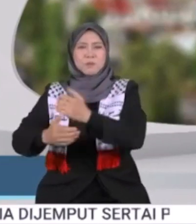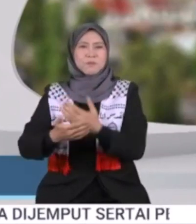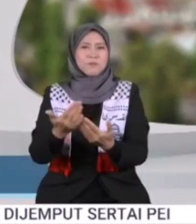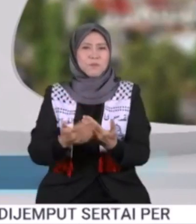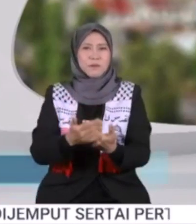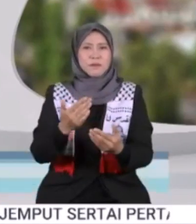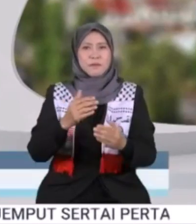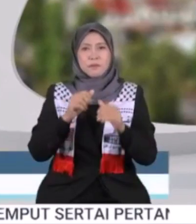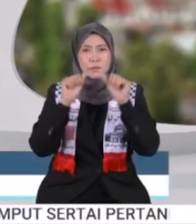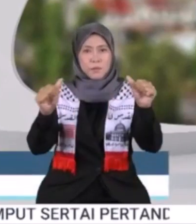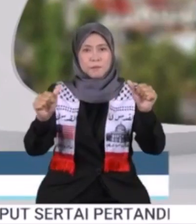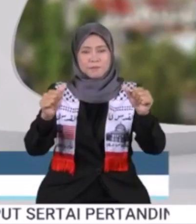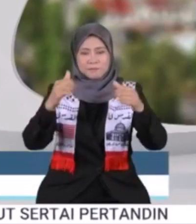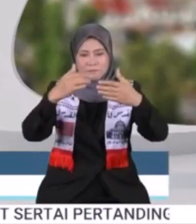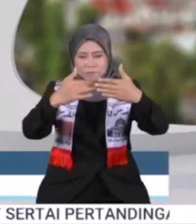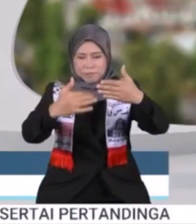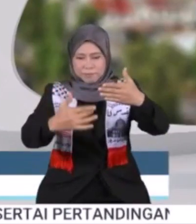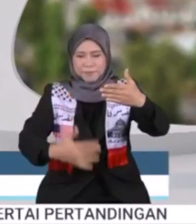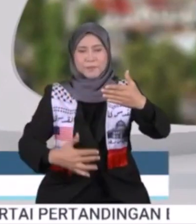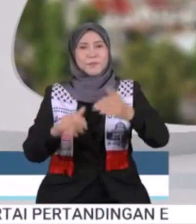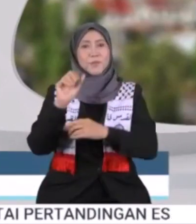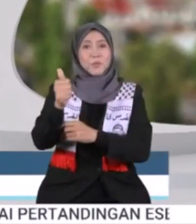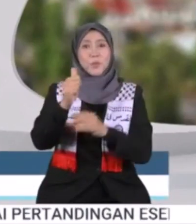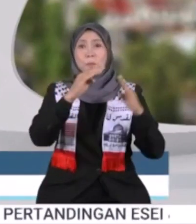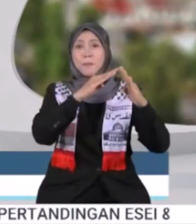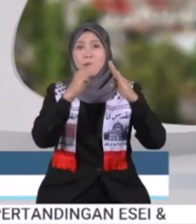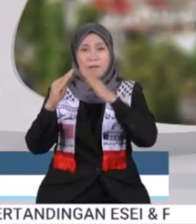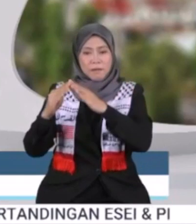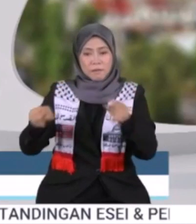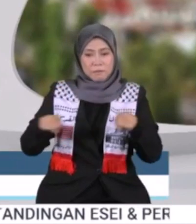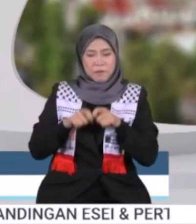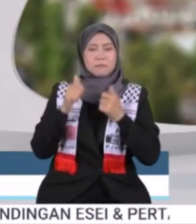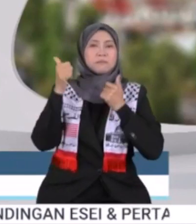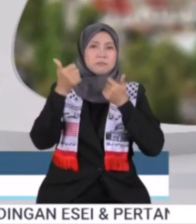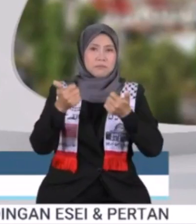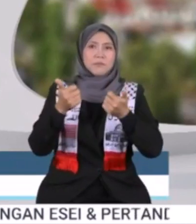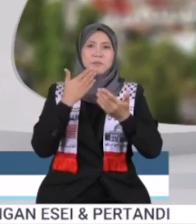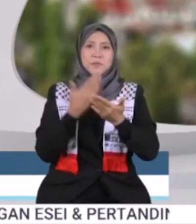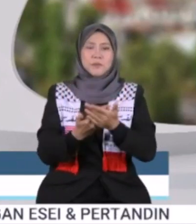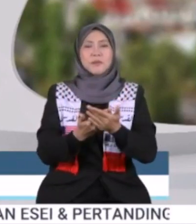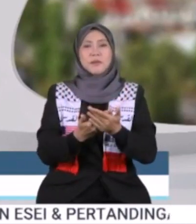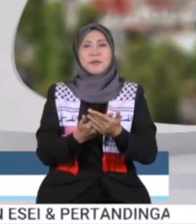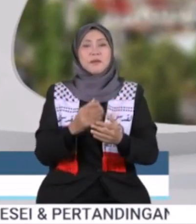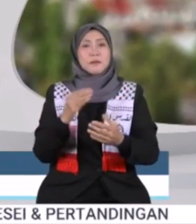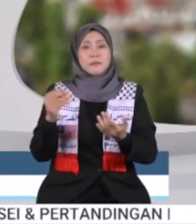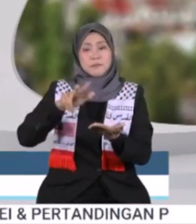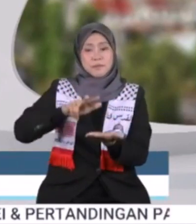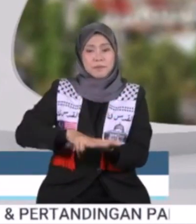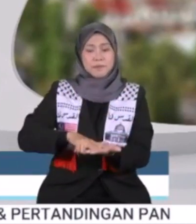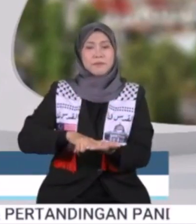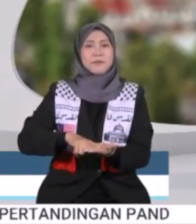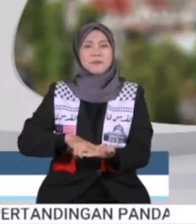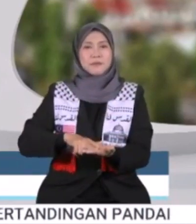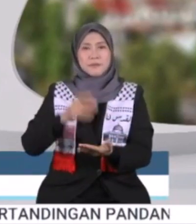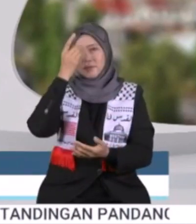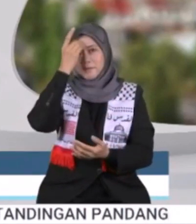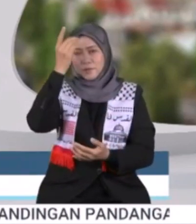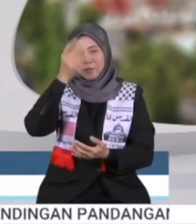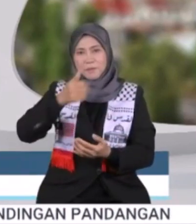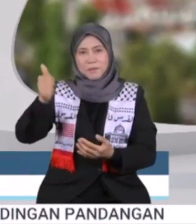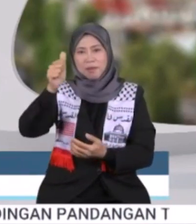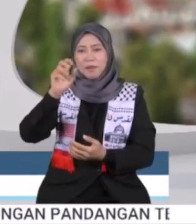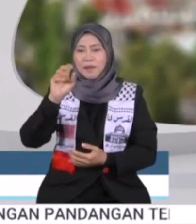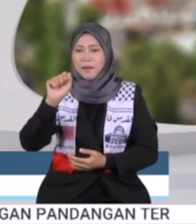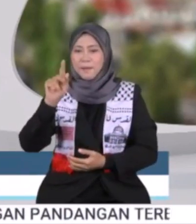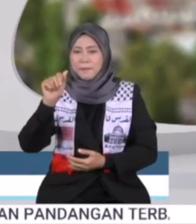Port Dickson yang tersenarai dalam 10 bandar paling bahagia di Malaysia tahun ini. Susulan pengiktirafan itu juga, Menteri Besar Datuk Seri Utama